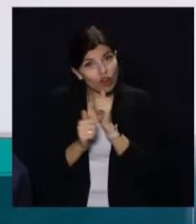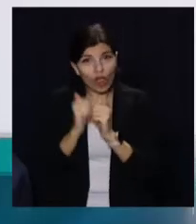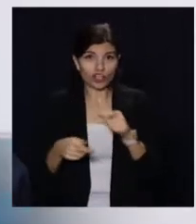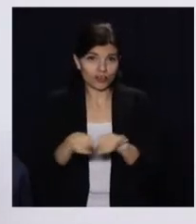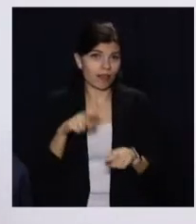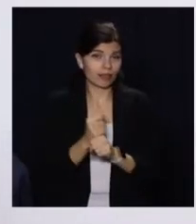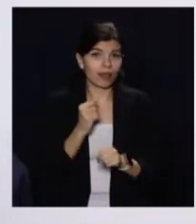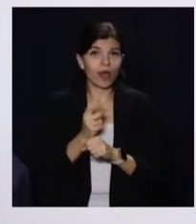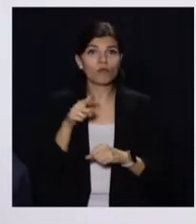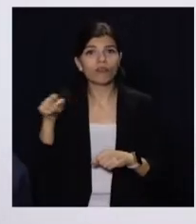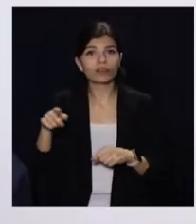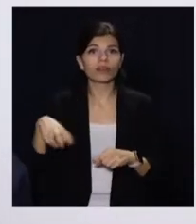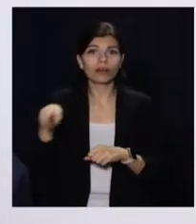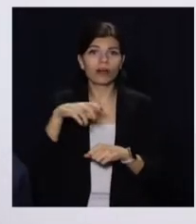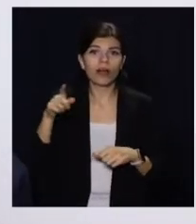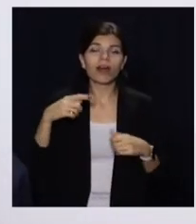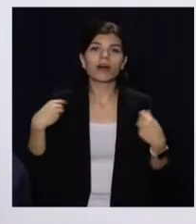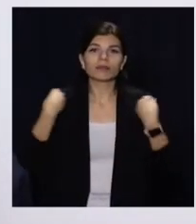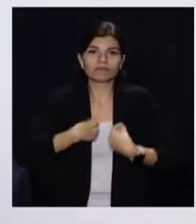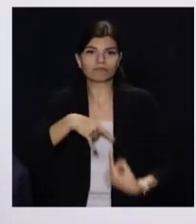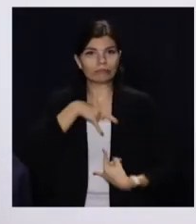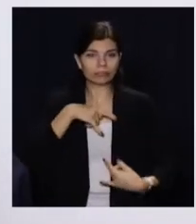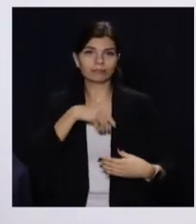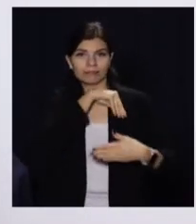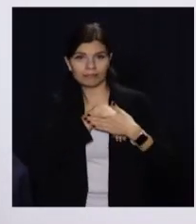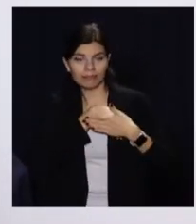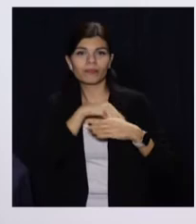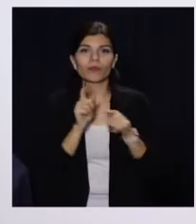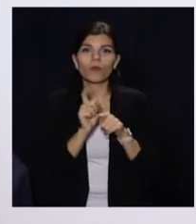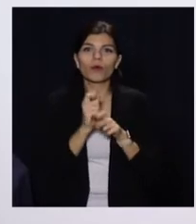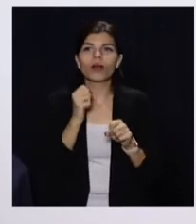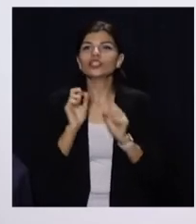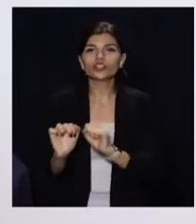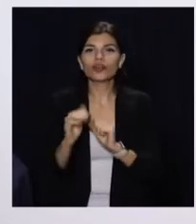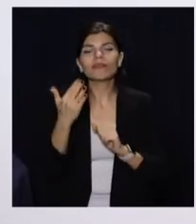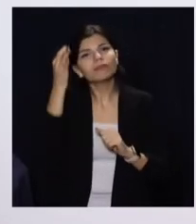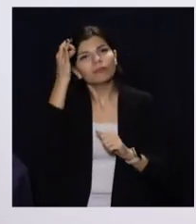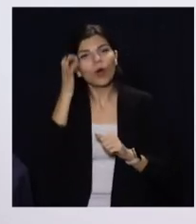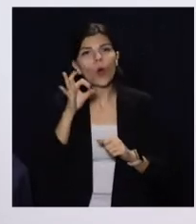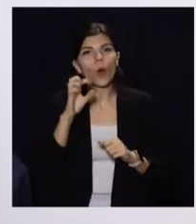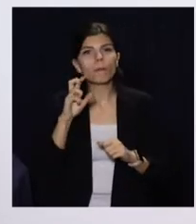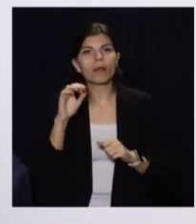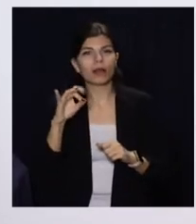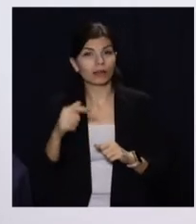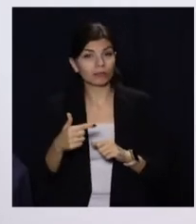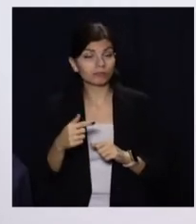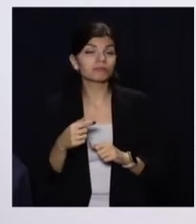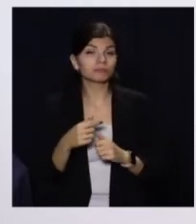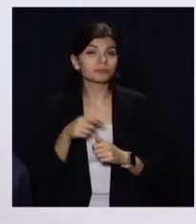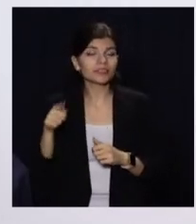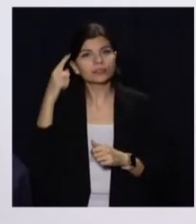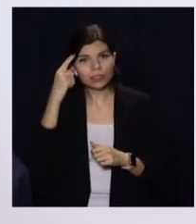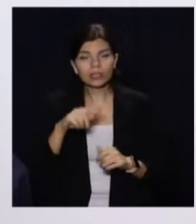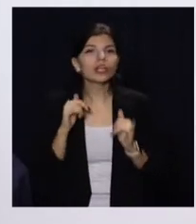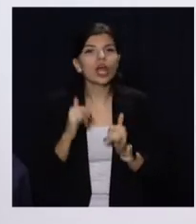такі акції, бо вони там собі кладуть у форму, або ці обереги кудись собі чіпляють на форму, і вони